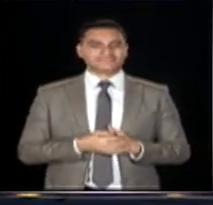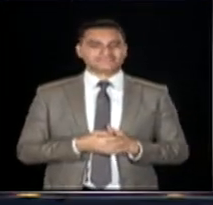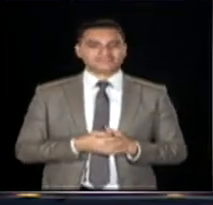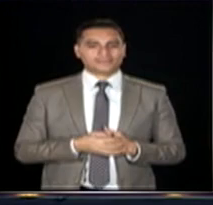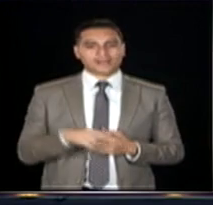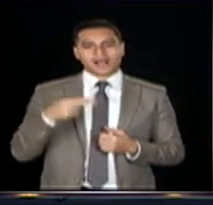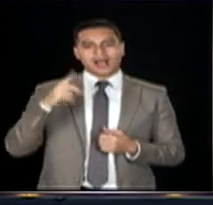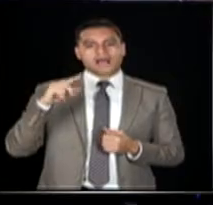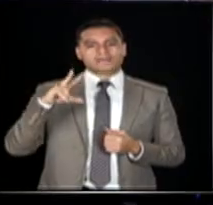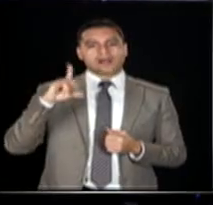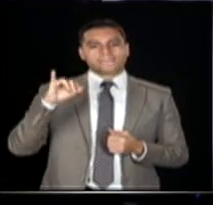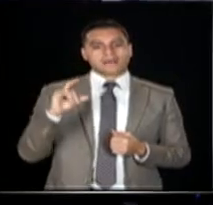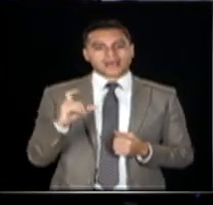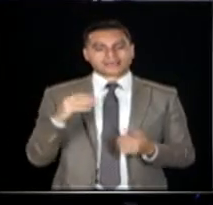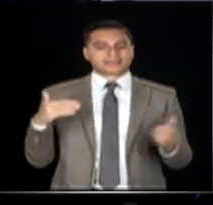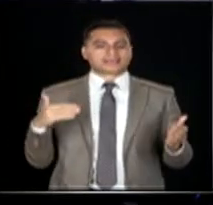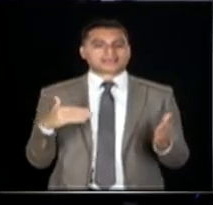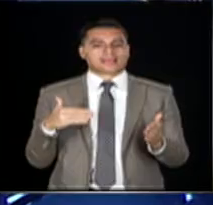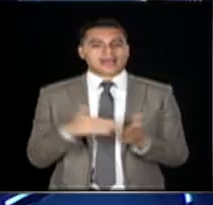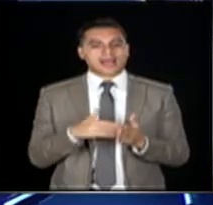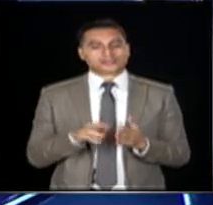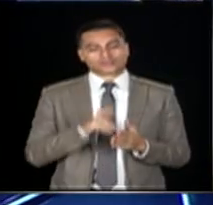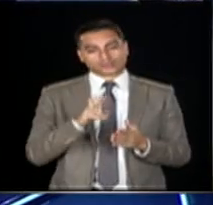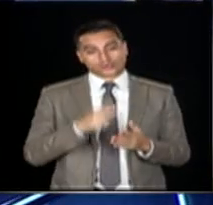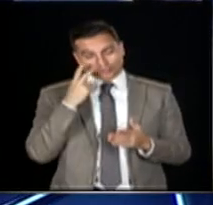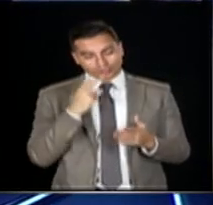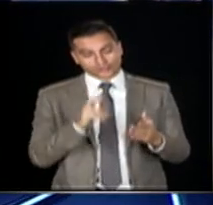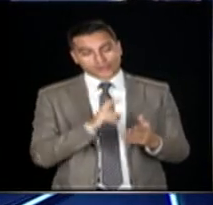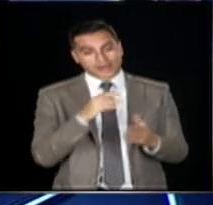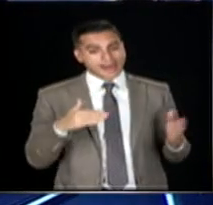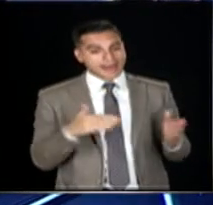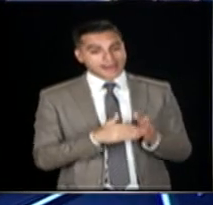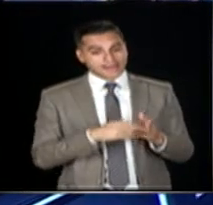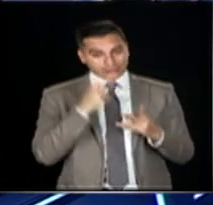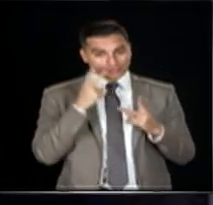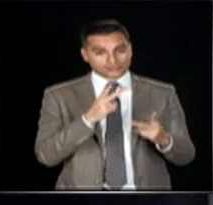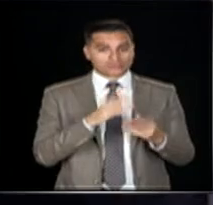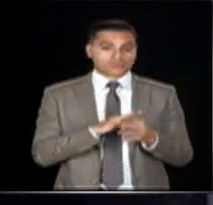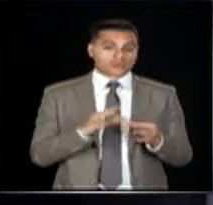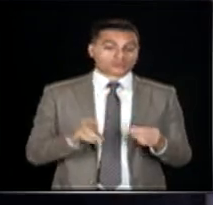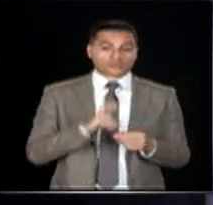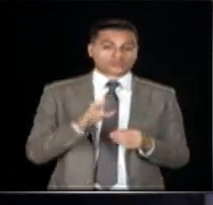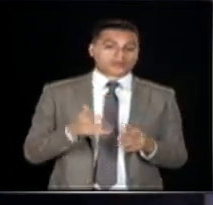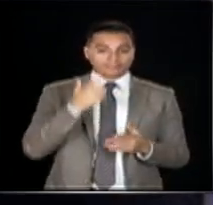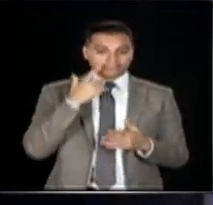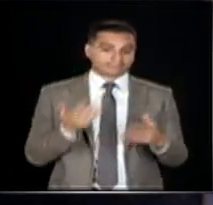عبد الرحمن، آخر سؤال عبد الرحمن والسؤال الأخير